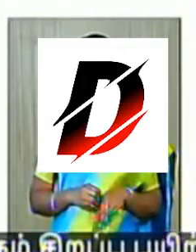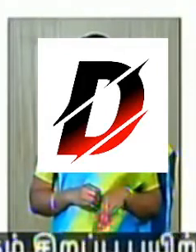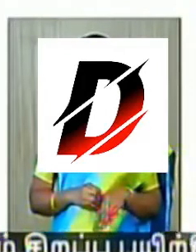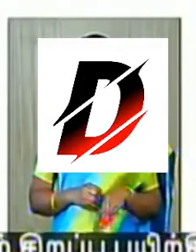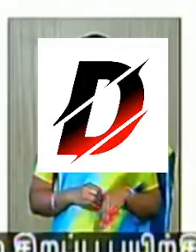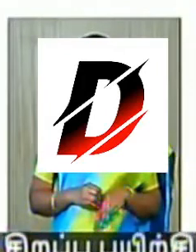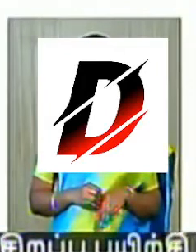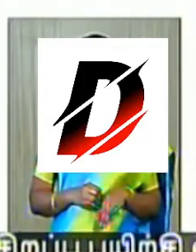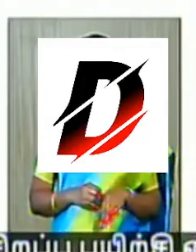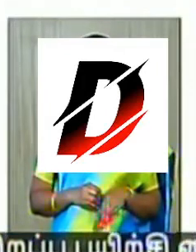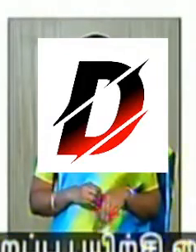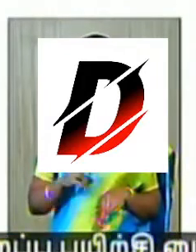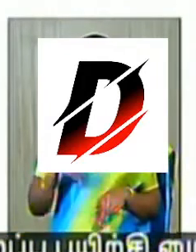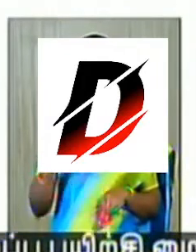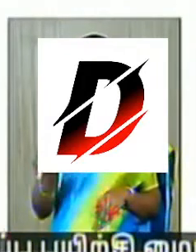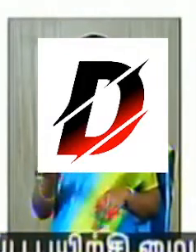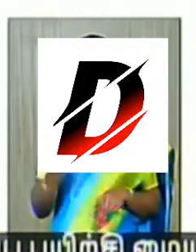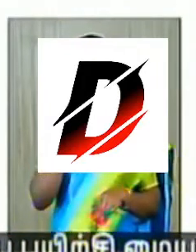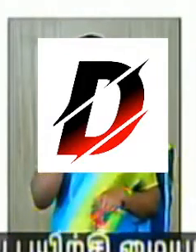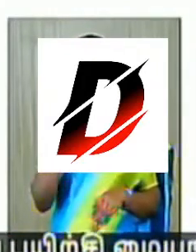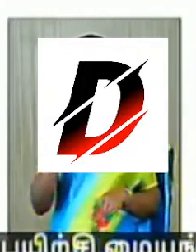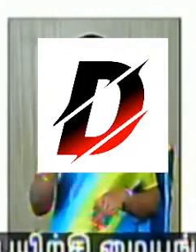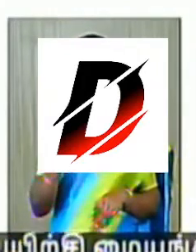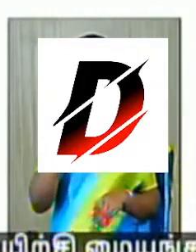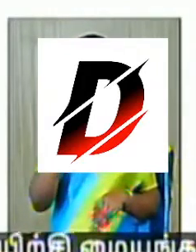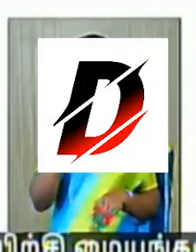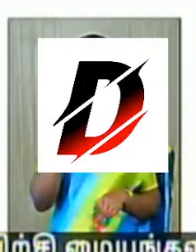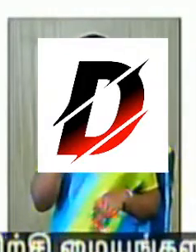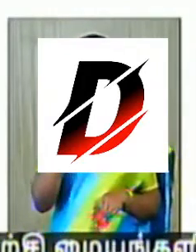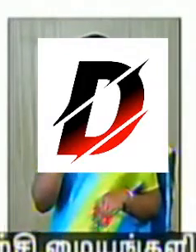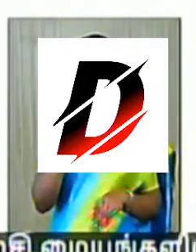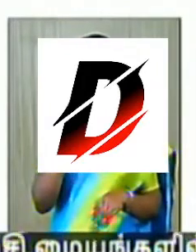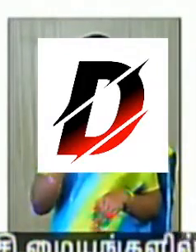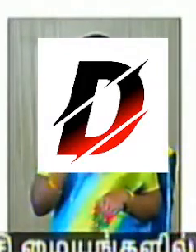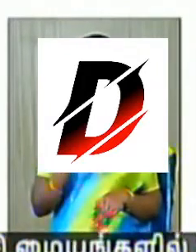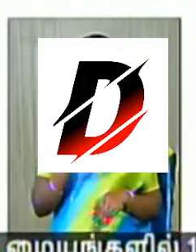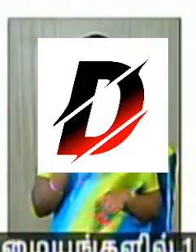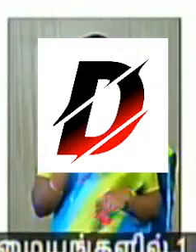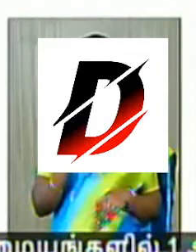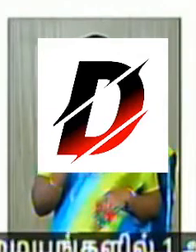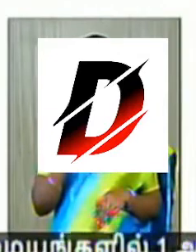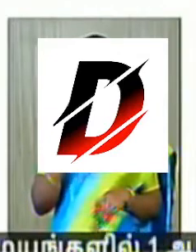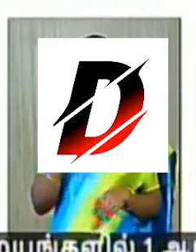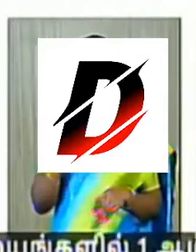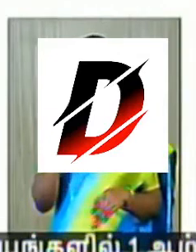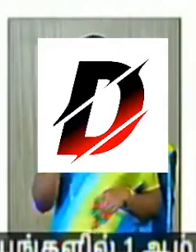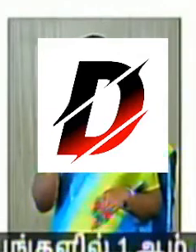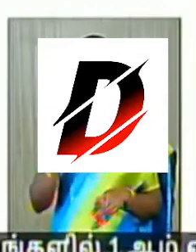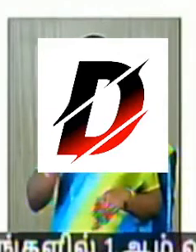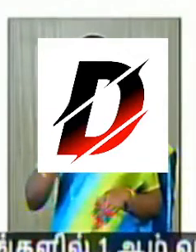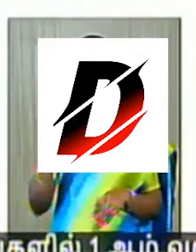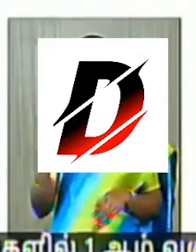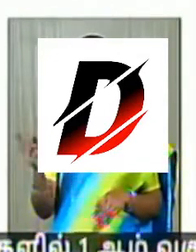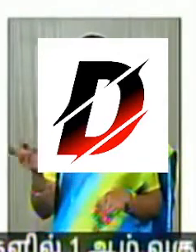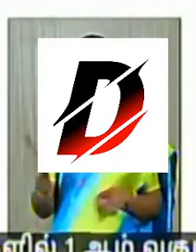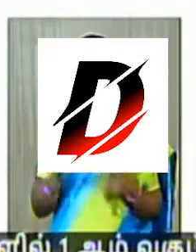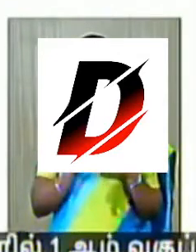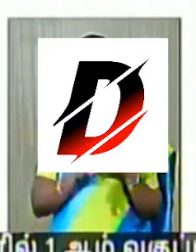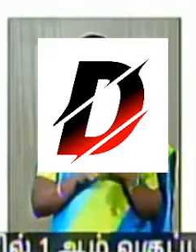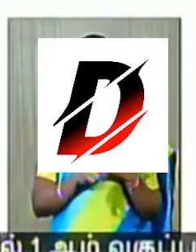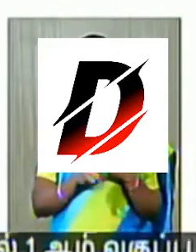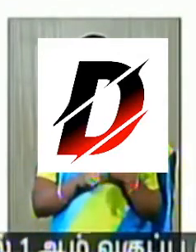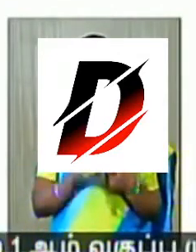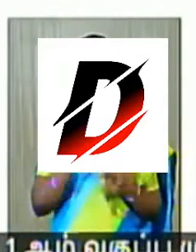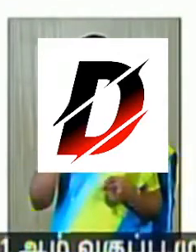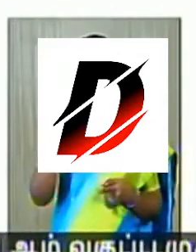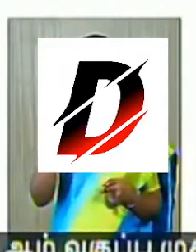30 இதே போல அடுத்து பாருங்க ஒரு மைனஸ் எண் மத்த ரெண்டும் பிளஸ் எண் எது